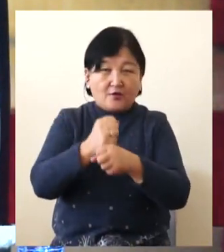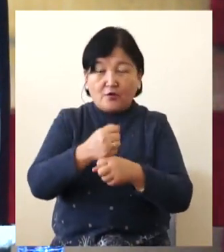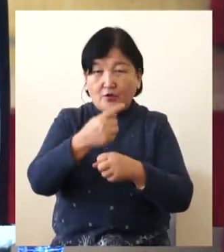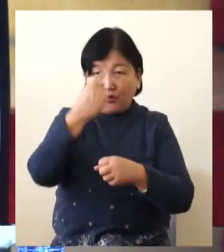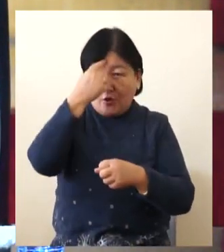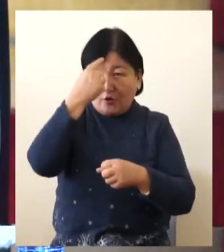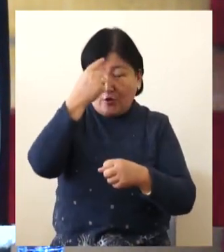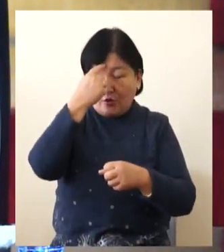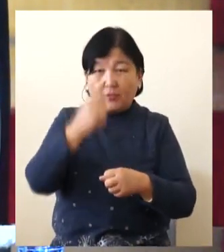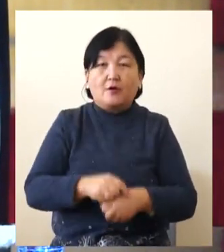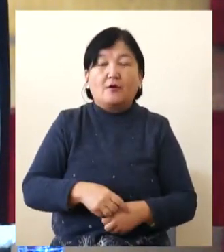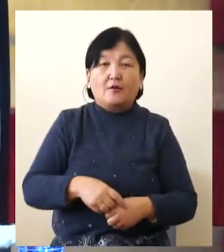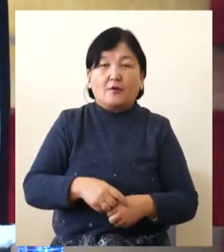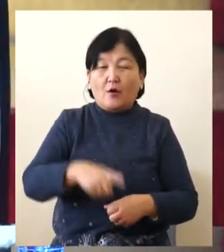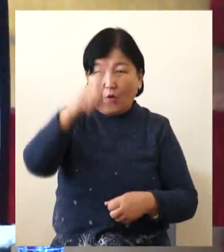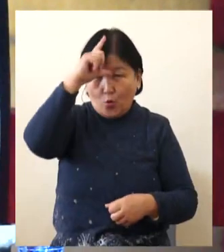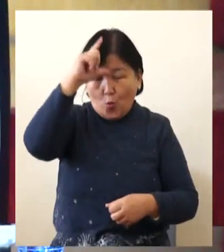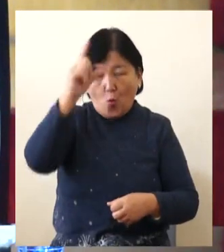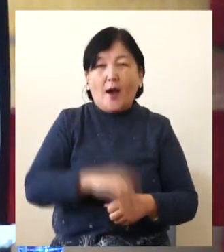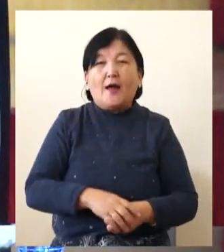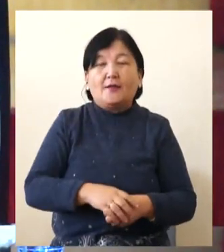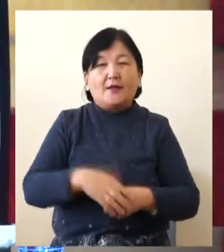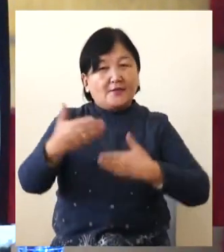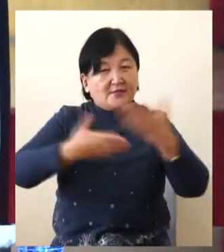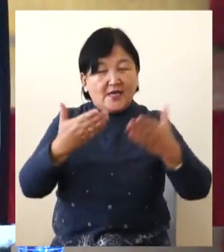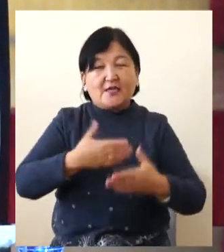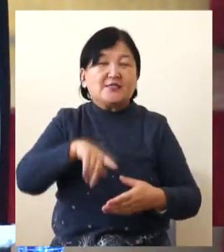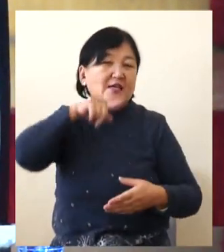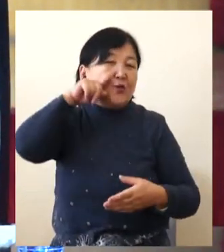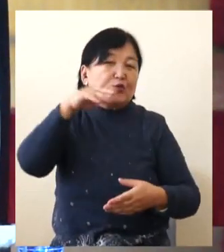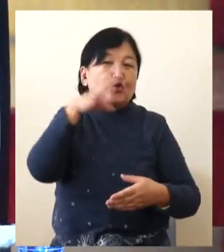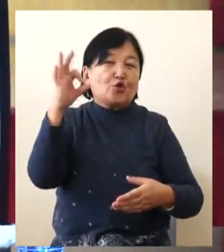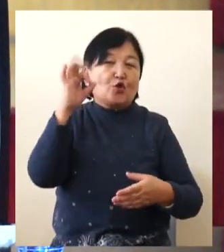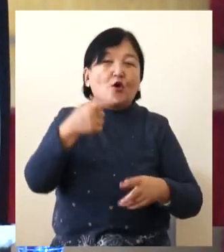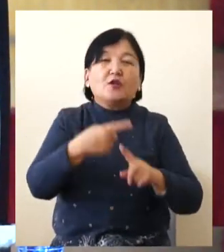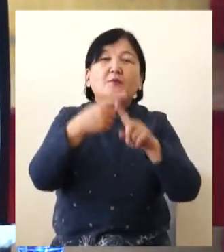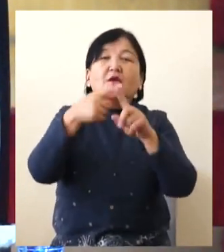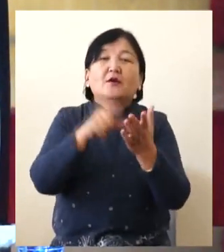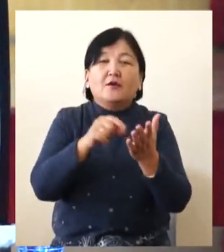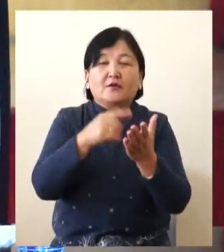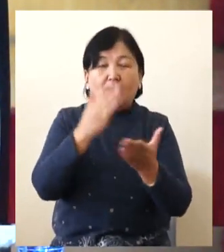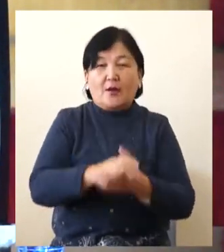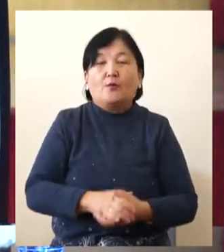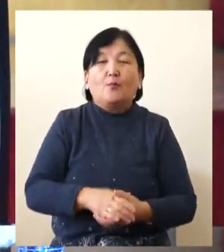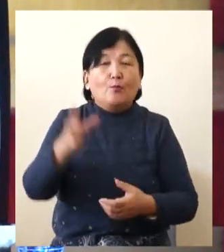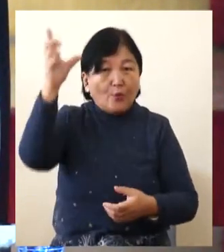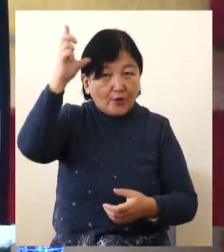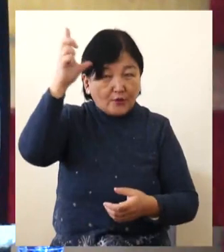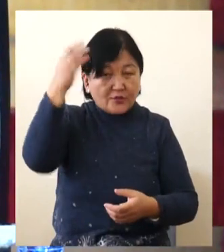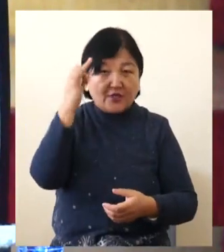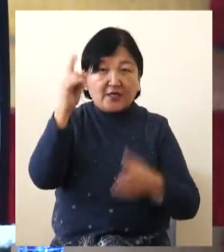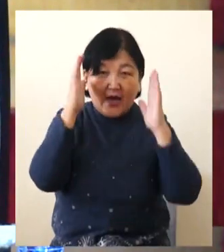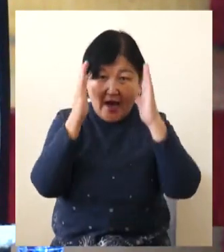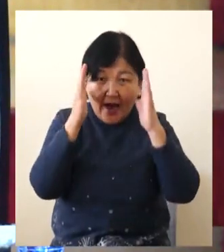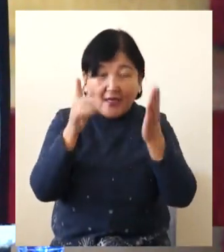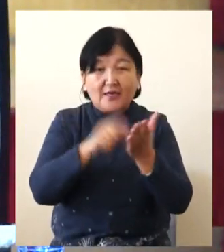толгоёо зарх хүмүүс илүү болгомоор биш тахиа. Энэ дээр илүү анхаарал өгч боловсролд анхаарахгүй бол бид нар нэг энэ нэг